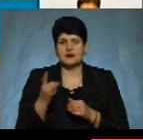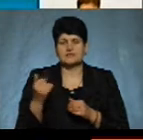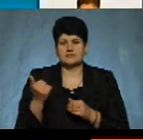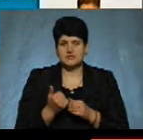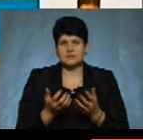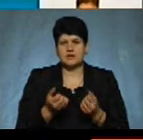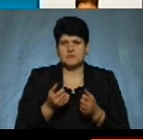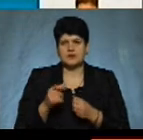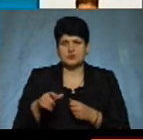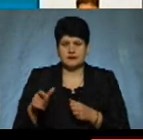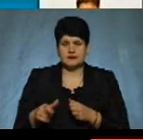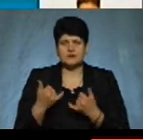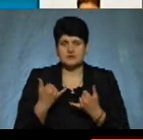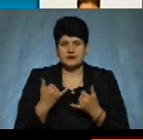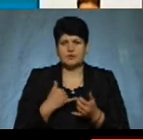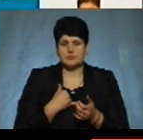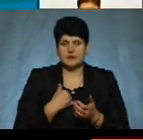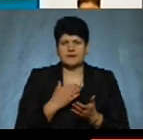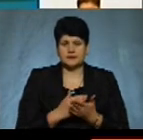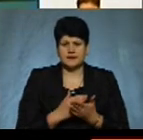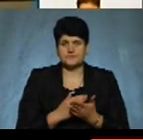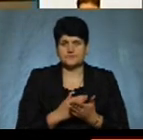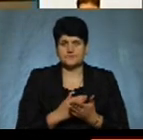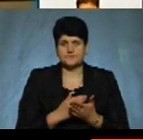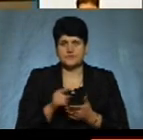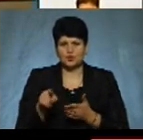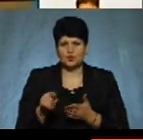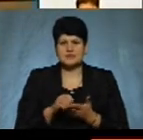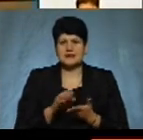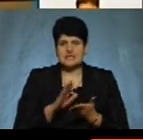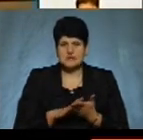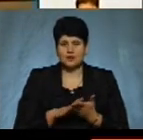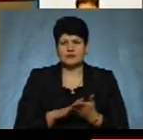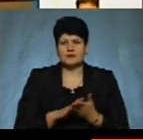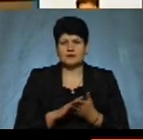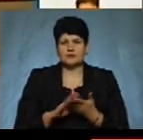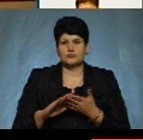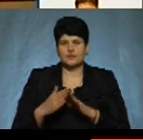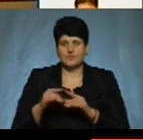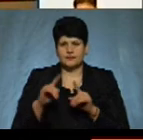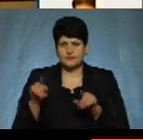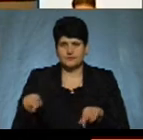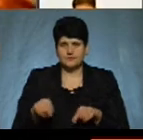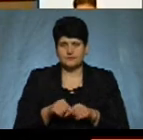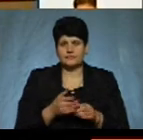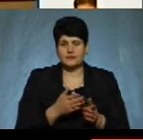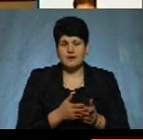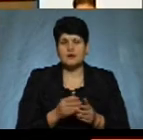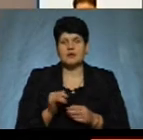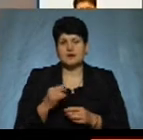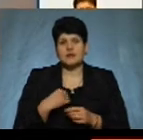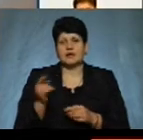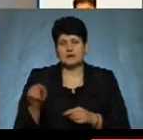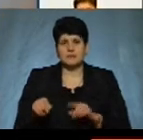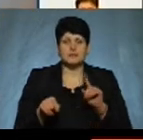тому що по деклараціям є в мене і тут зареєстровані згідно декларації і Протопопівка, і Приютівка, тому я і там, і